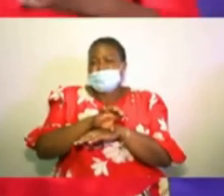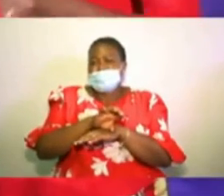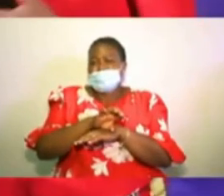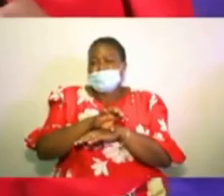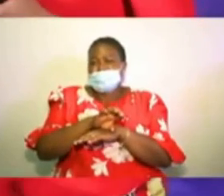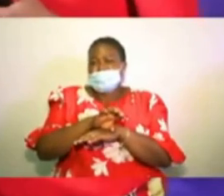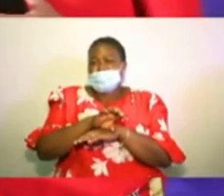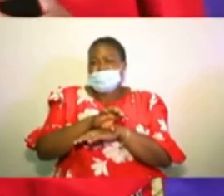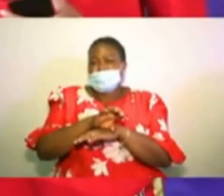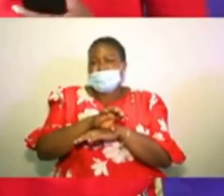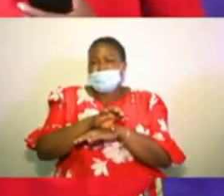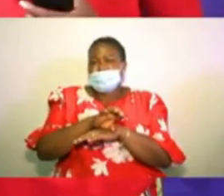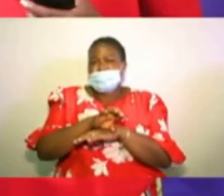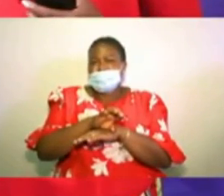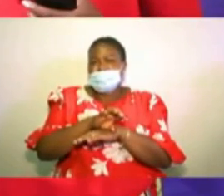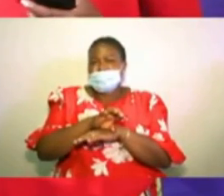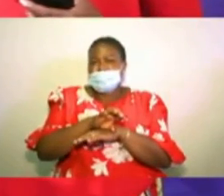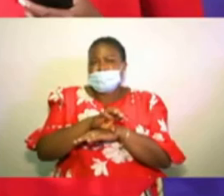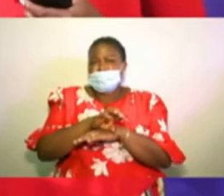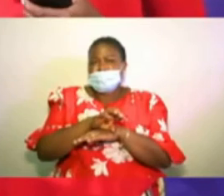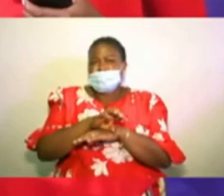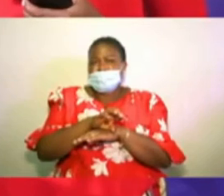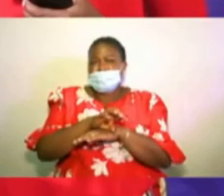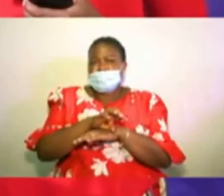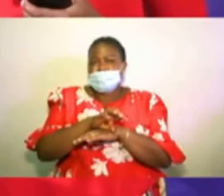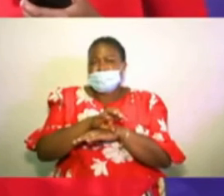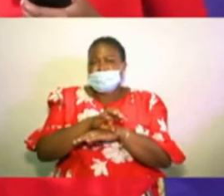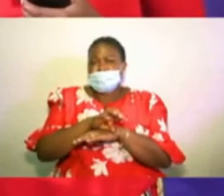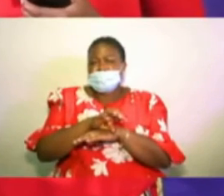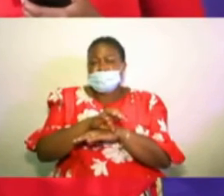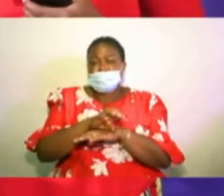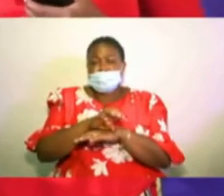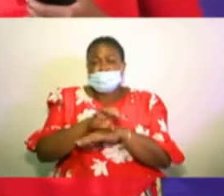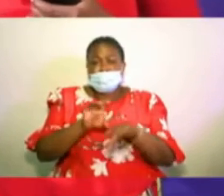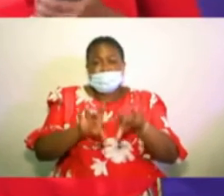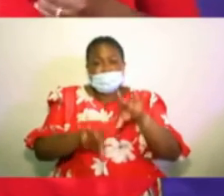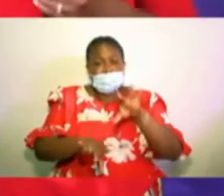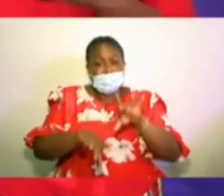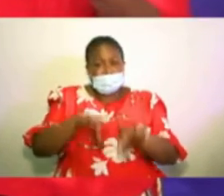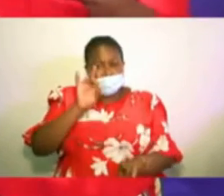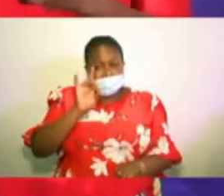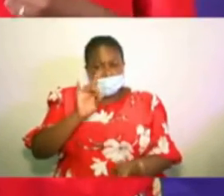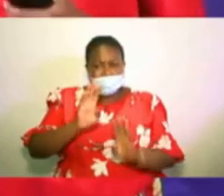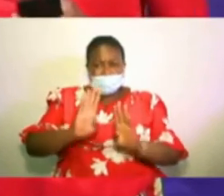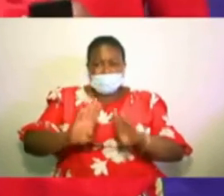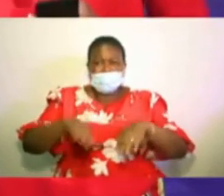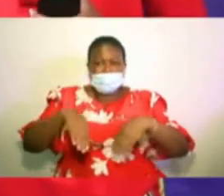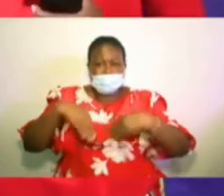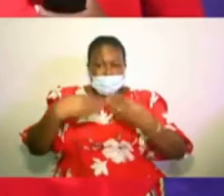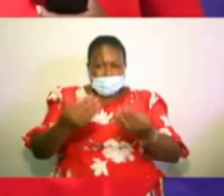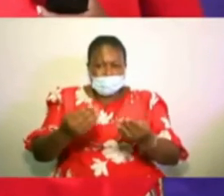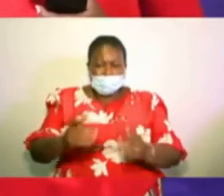l'église avec son énergie. The Spirit gives life. L'Esprit vivifie.